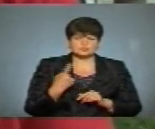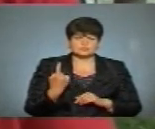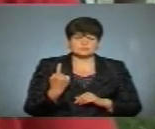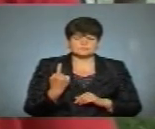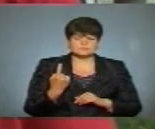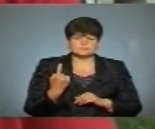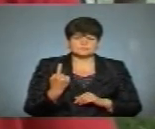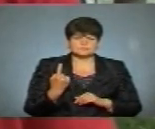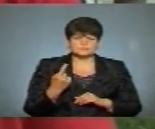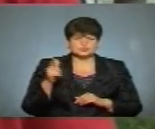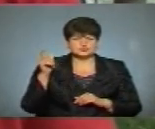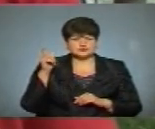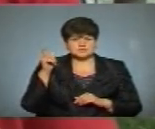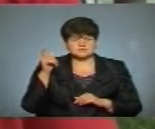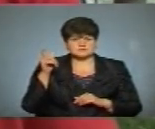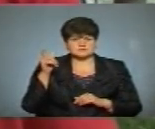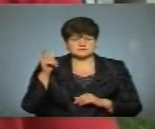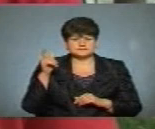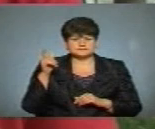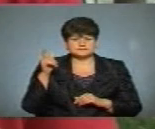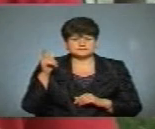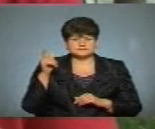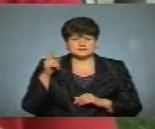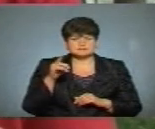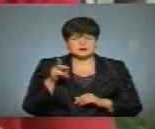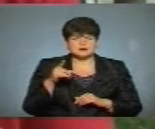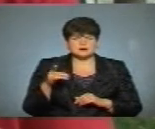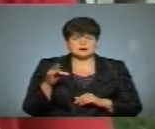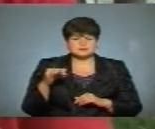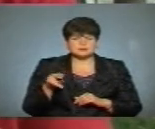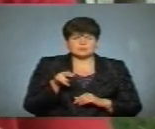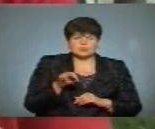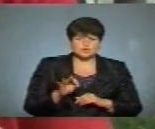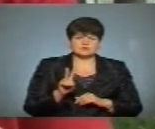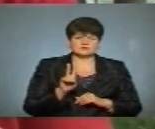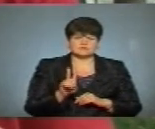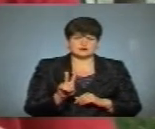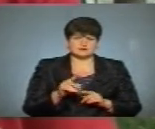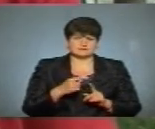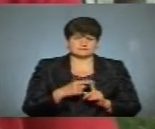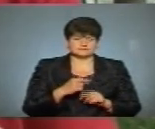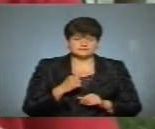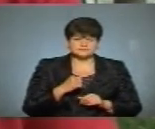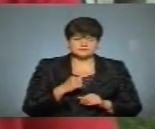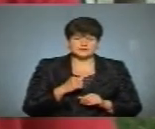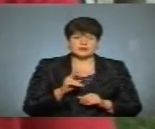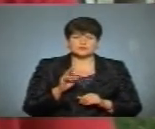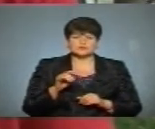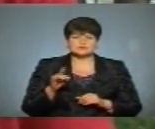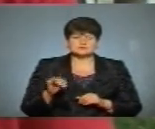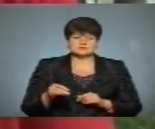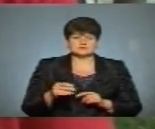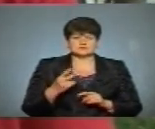1, Чортківський та Збаразький – по 2 випадки, Козівський –